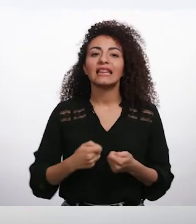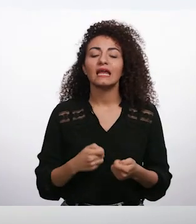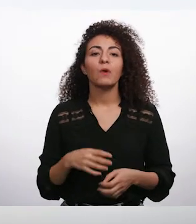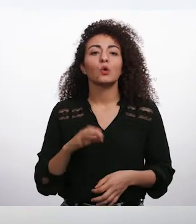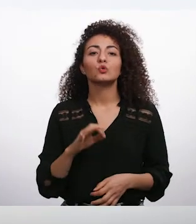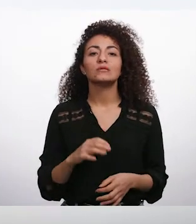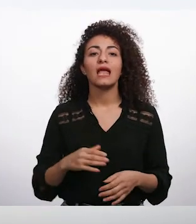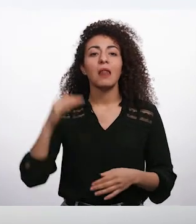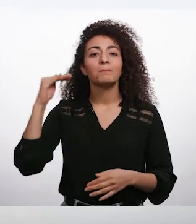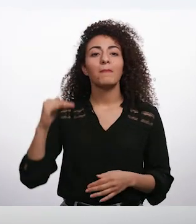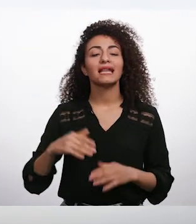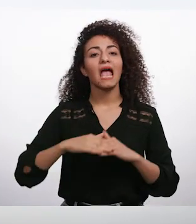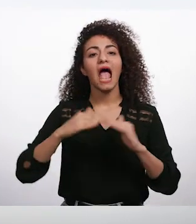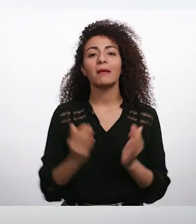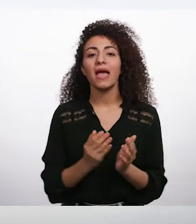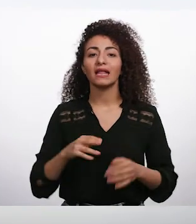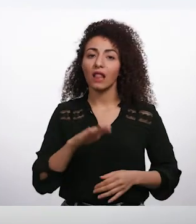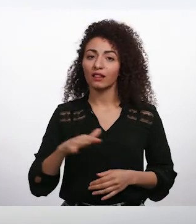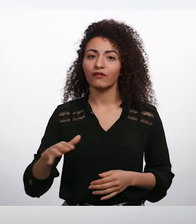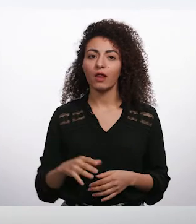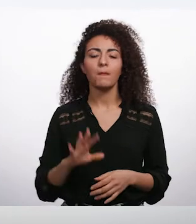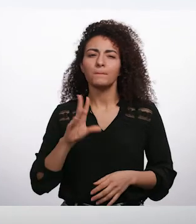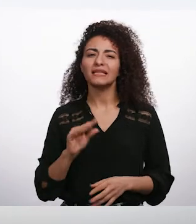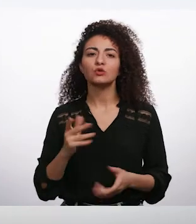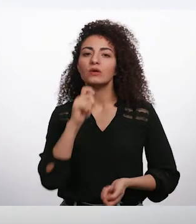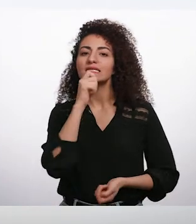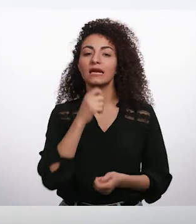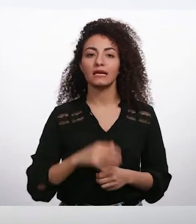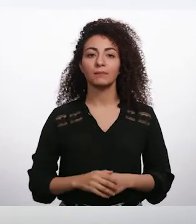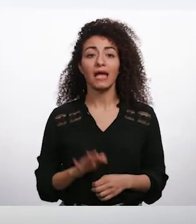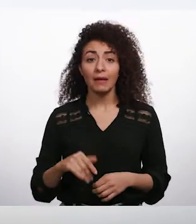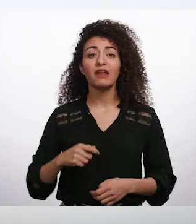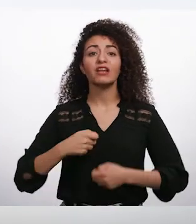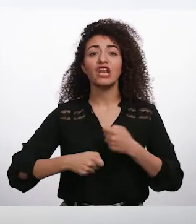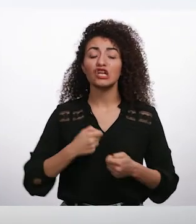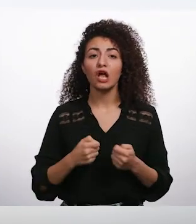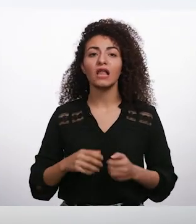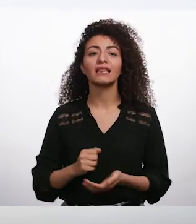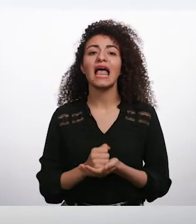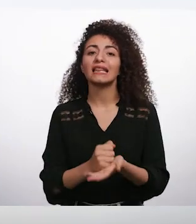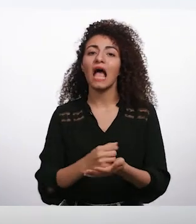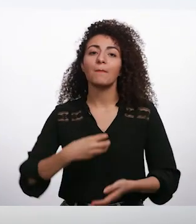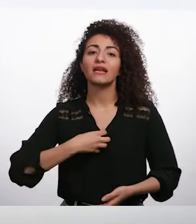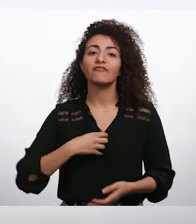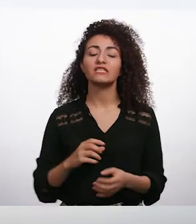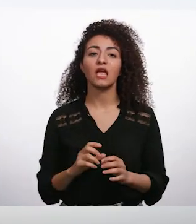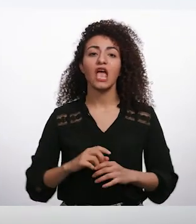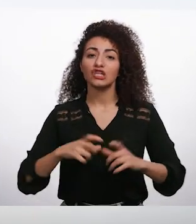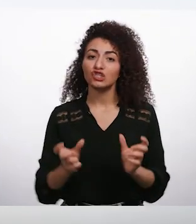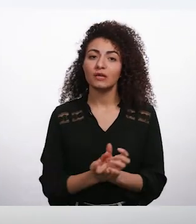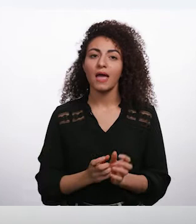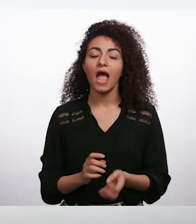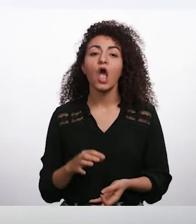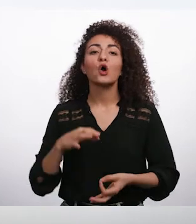على مبادئ أساسية لحماية الأطفال من ضمنها السرية والإحالة الآمنة. مدربين كمان على أنشطة دعم نفسي اجتماعي